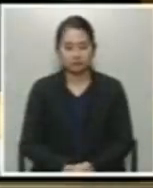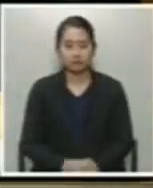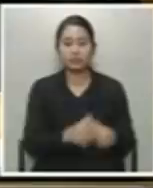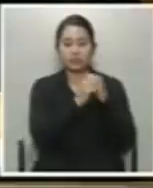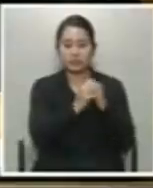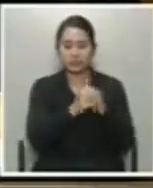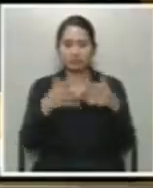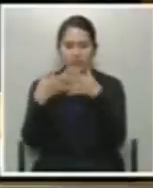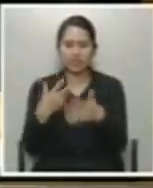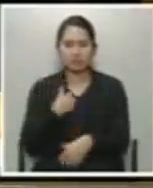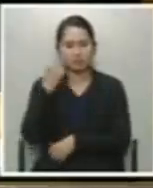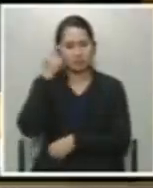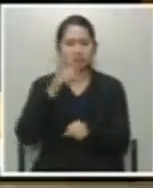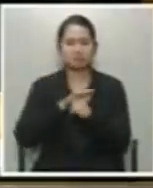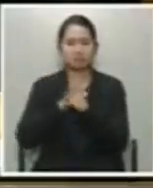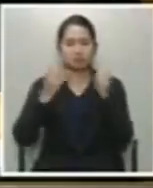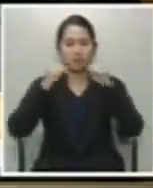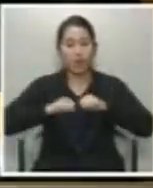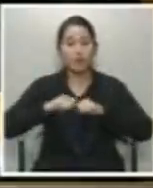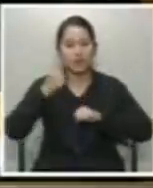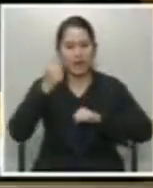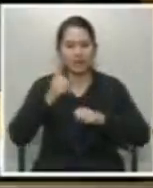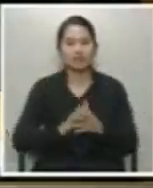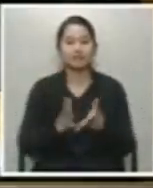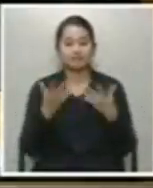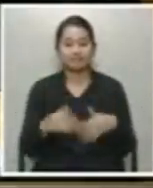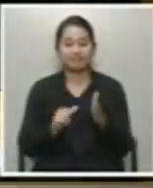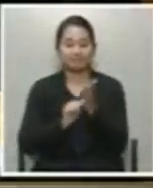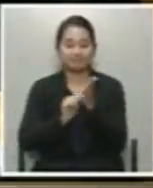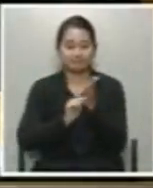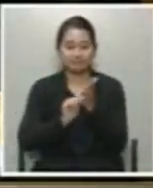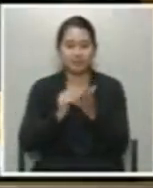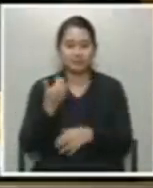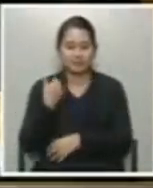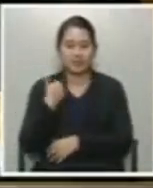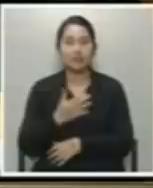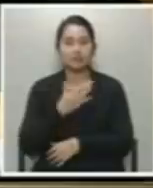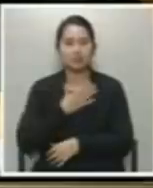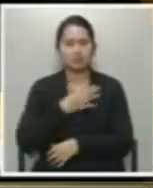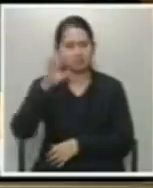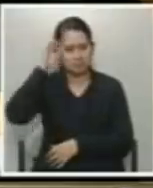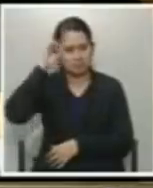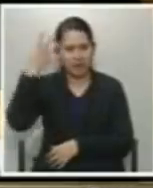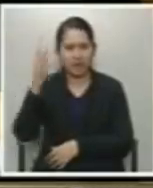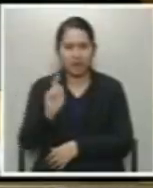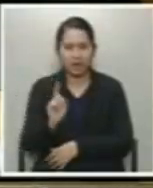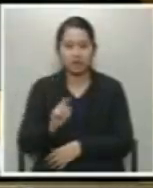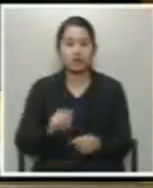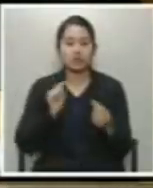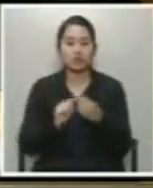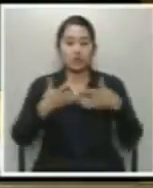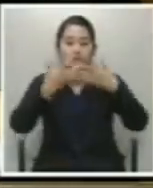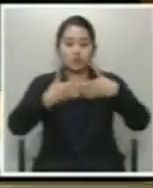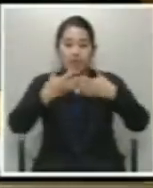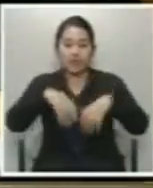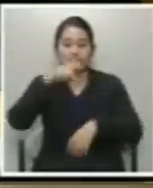กันได้ระดับหนึ่งซ้ำก็มีการปรับตัวแล้วที่อันที่ผมยังไม่เข้าใจคืออุตสาหกรรมไทยสาม